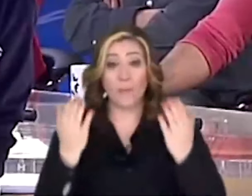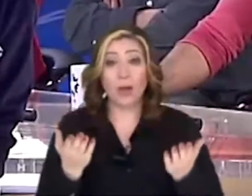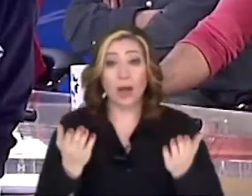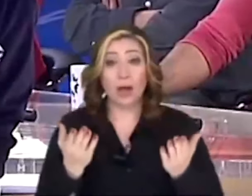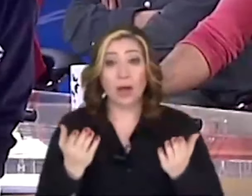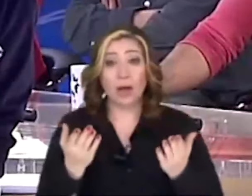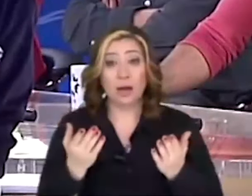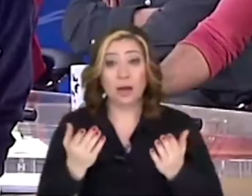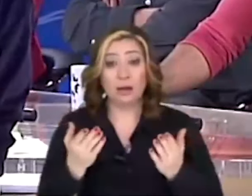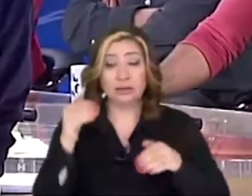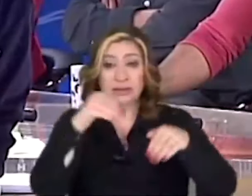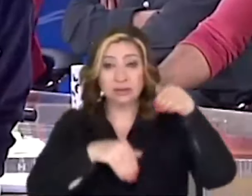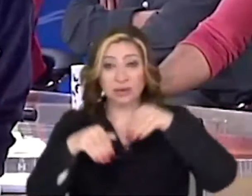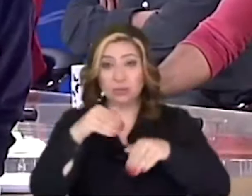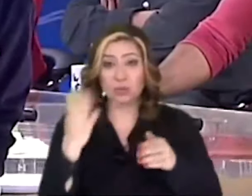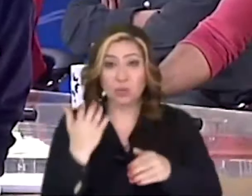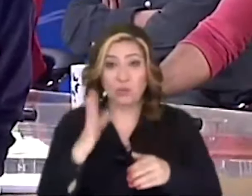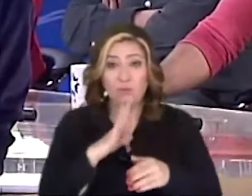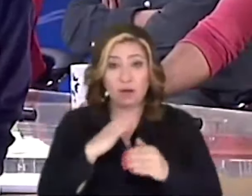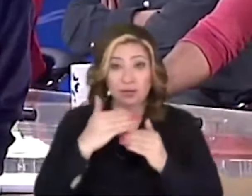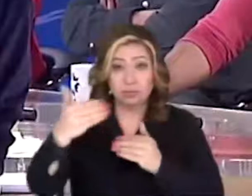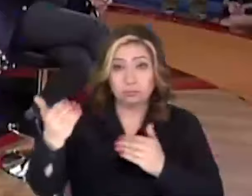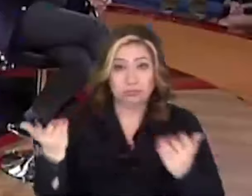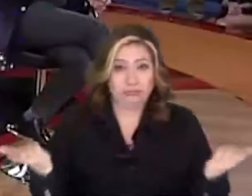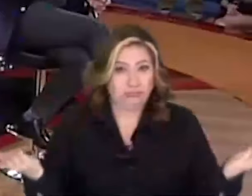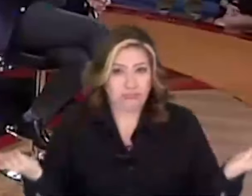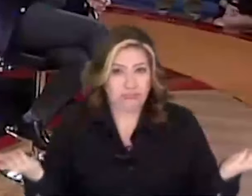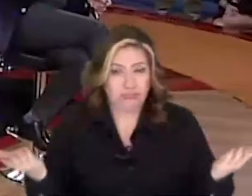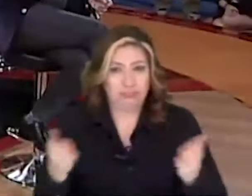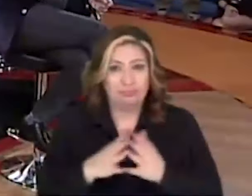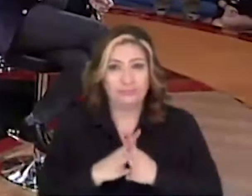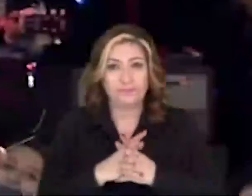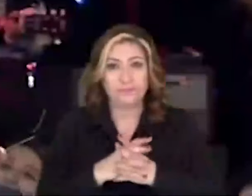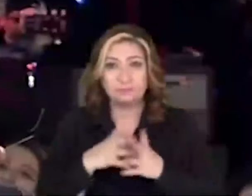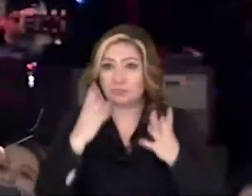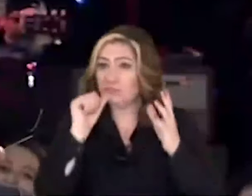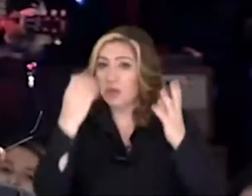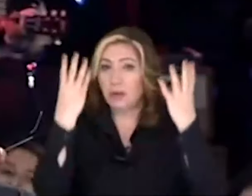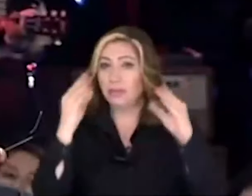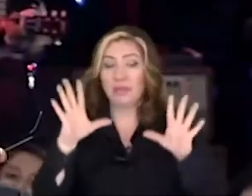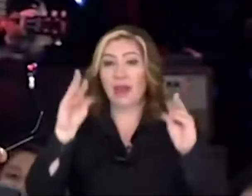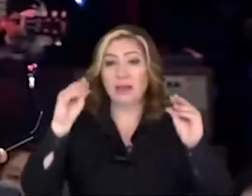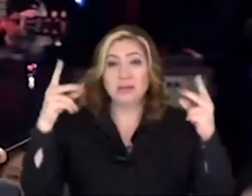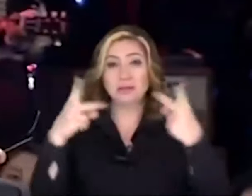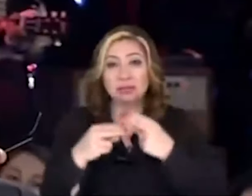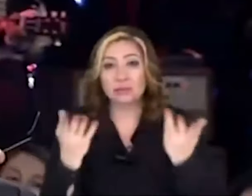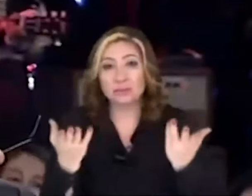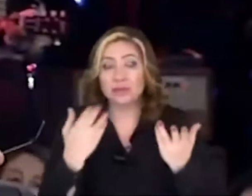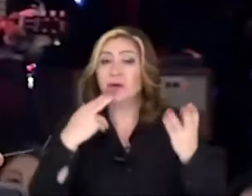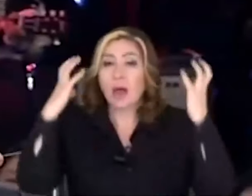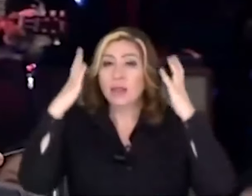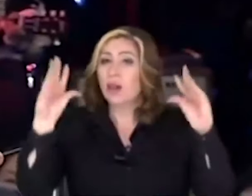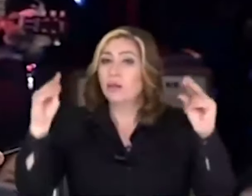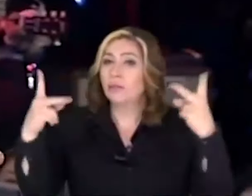Ama seçime de daha çok var. Yani şu anda niye anlamadım? Niye elektrikler? Niye Reyhan,